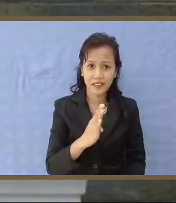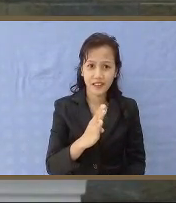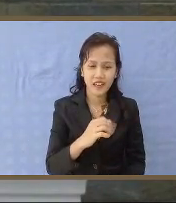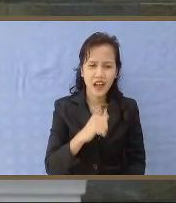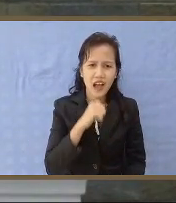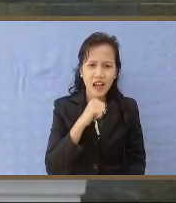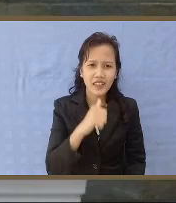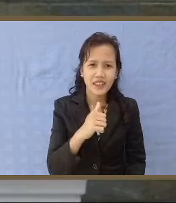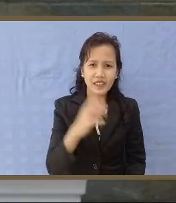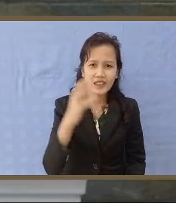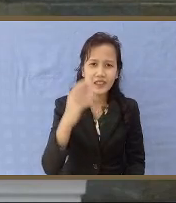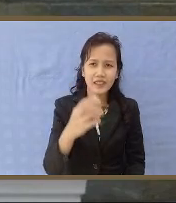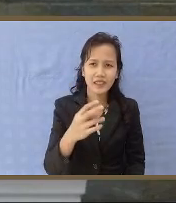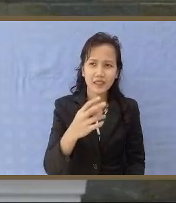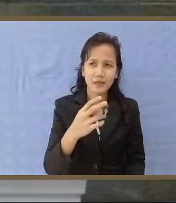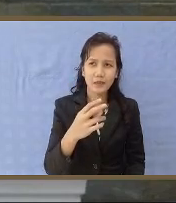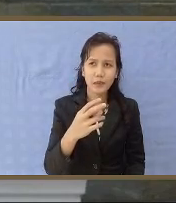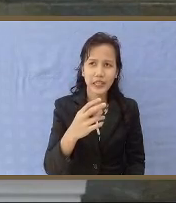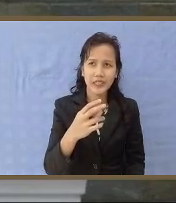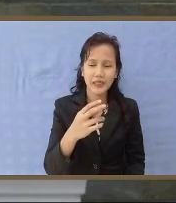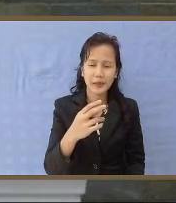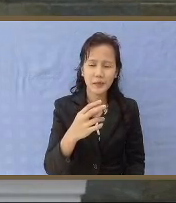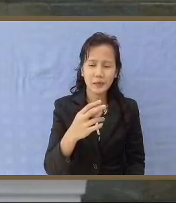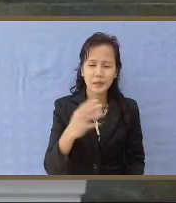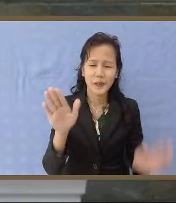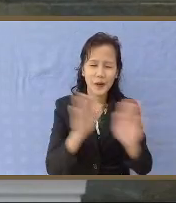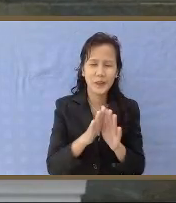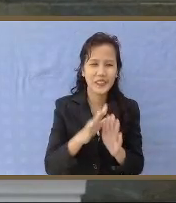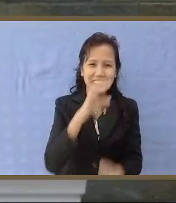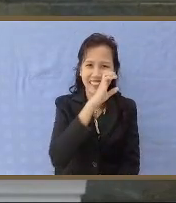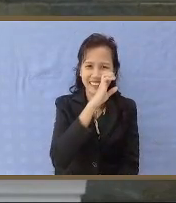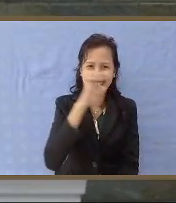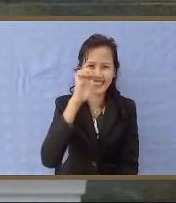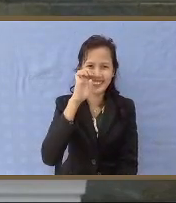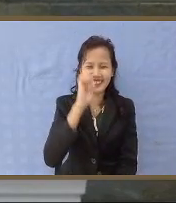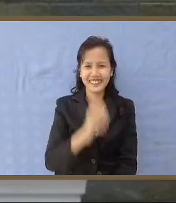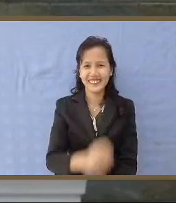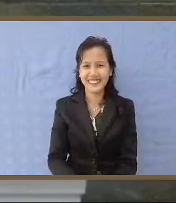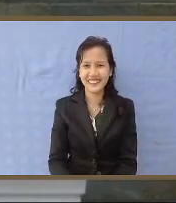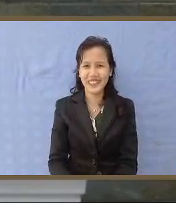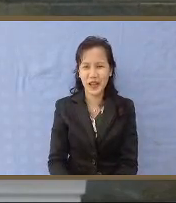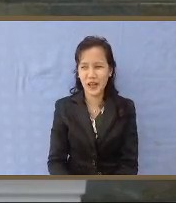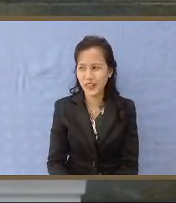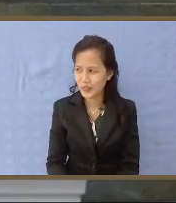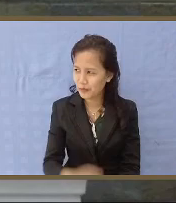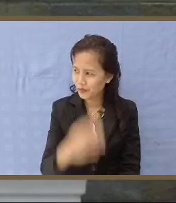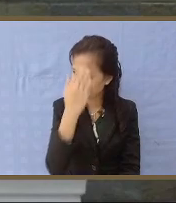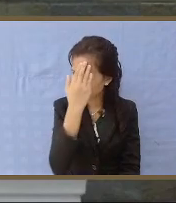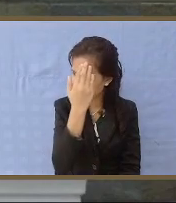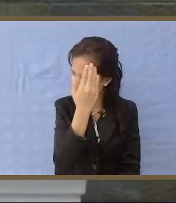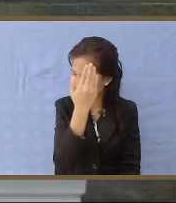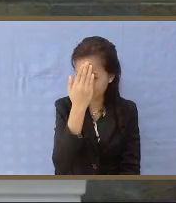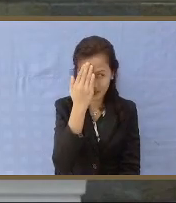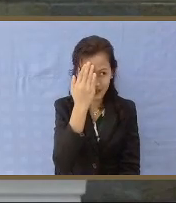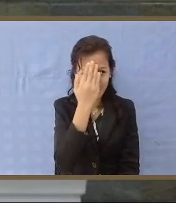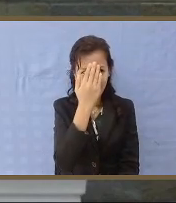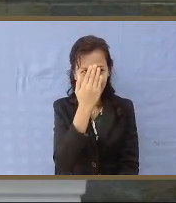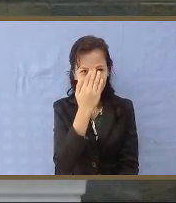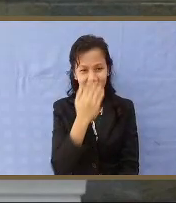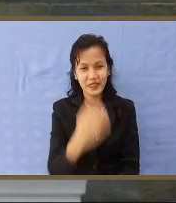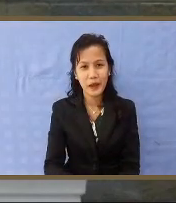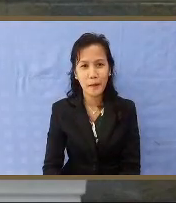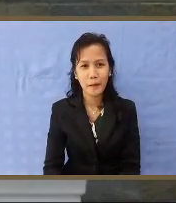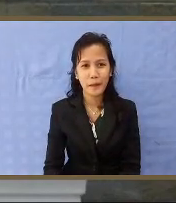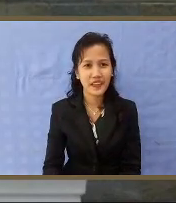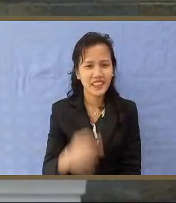hindi ako pumipikit mga kapatid. Bakit ako pipikit? Wala naman ako ibang makikita doon kung dumilat ako, kundi ako lang.